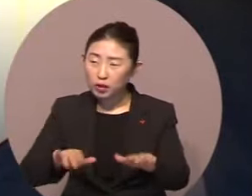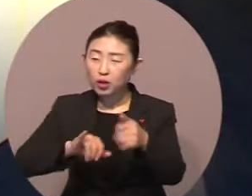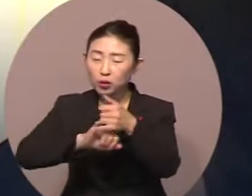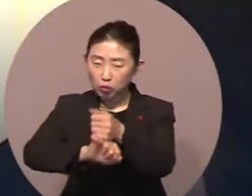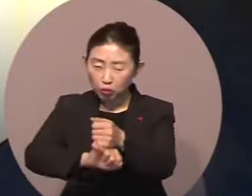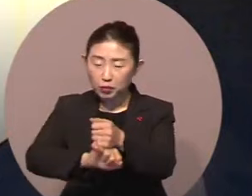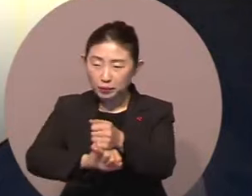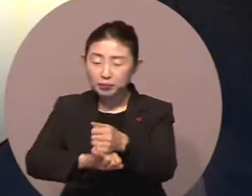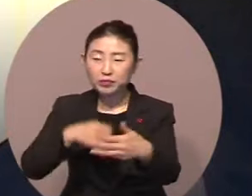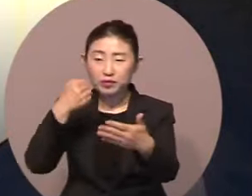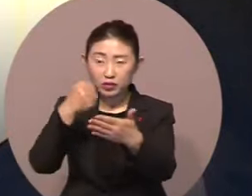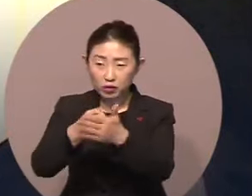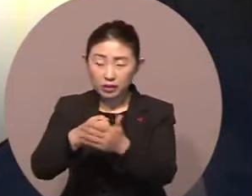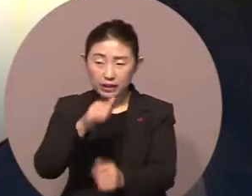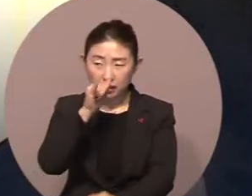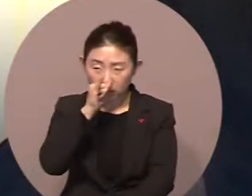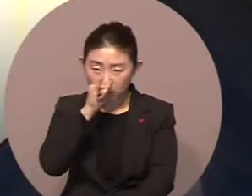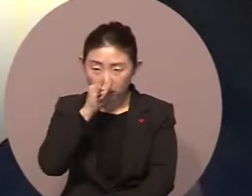중요하다라고 해서